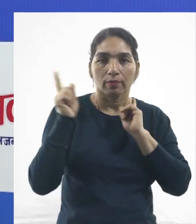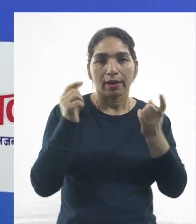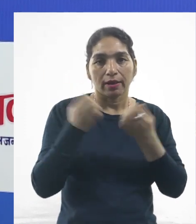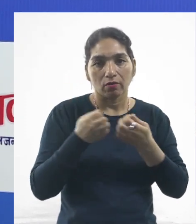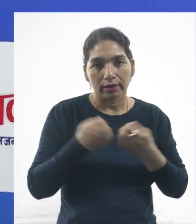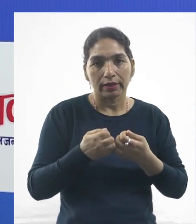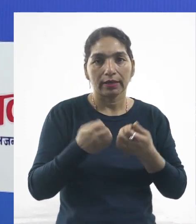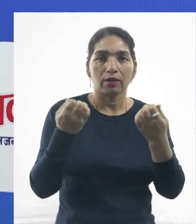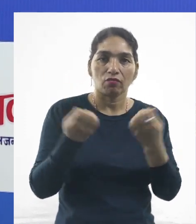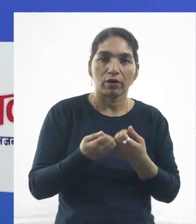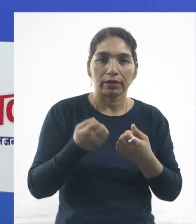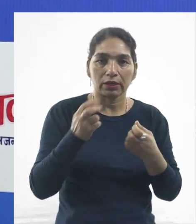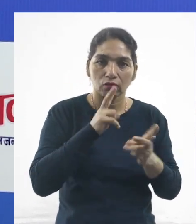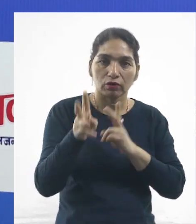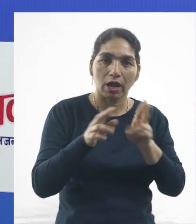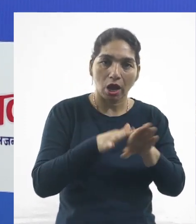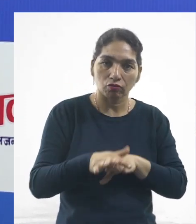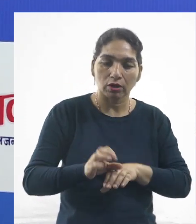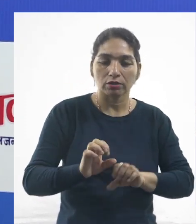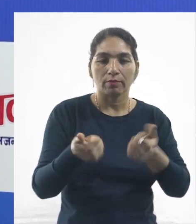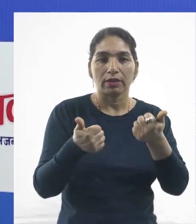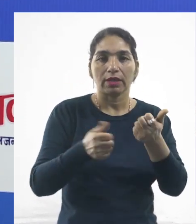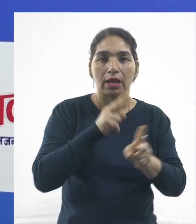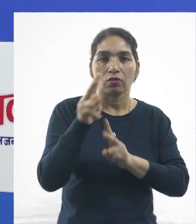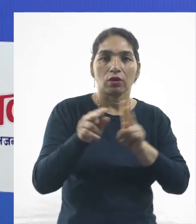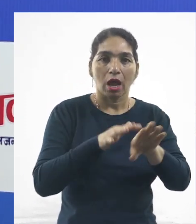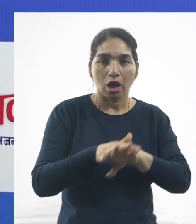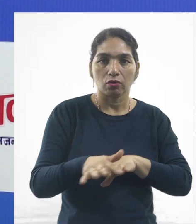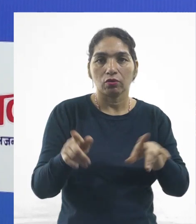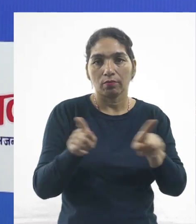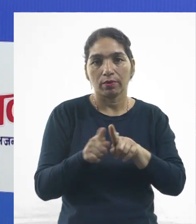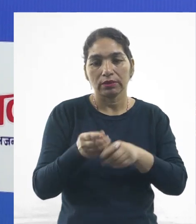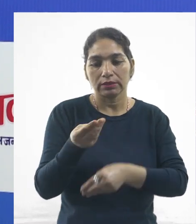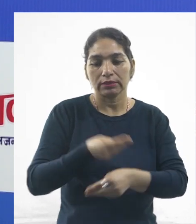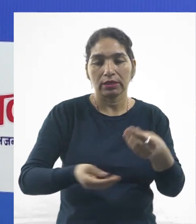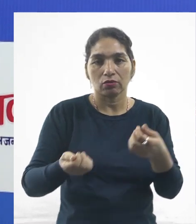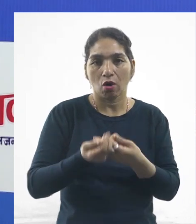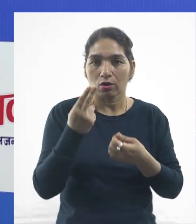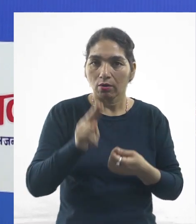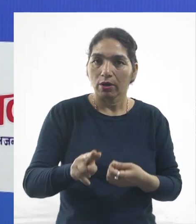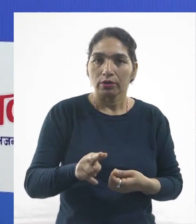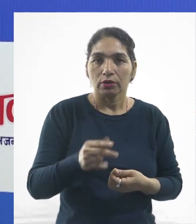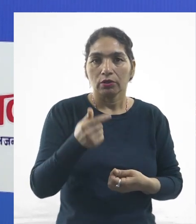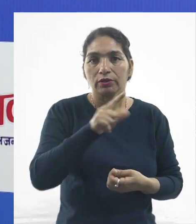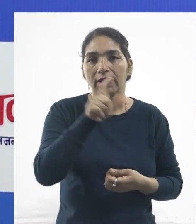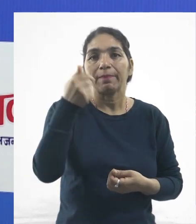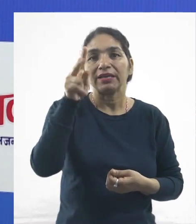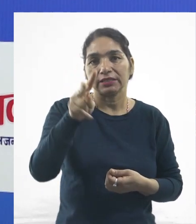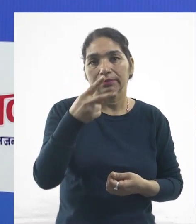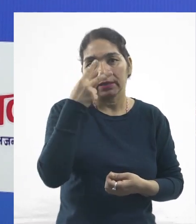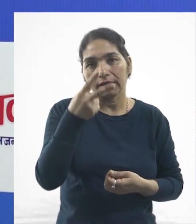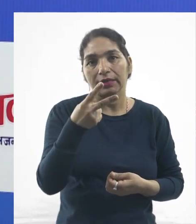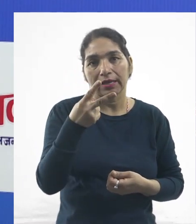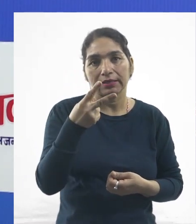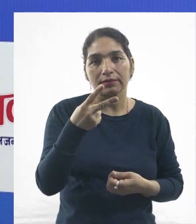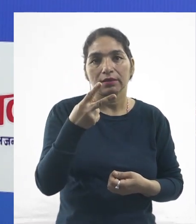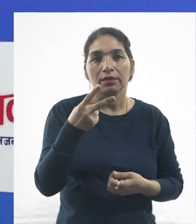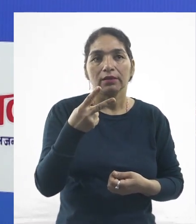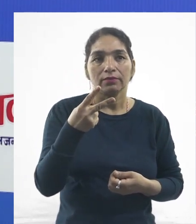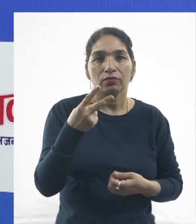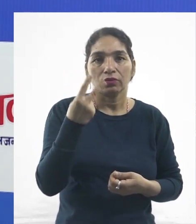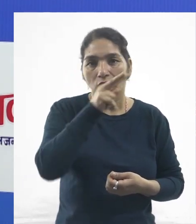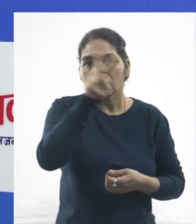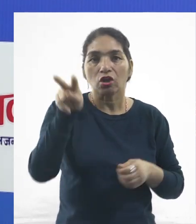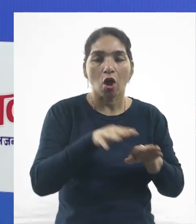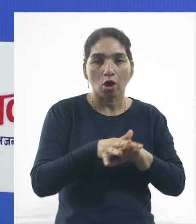गरेका गरिने कुराहरू र सफलताका कुराहरू पनि यहाँ सेयर गर्नुभयो। ती नेपाल टेलिभिजन हेरिरहेका दर्शकले पनि धेरै कुराहरू सिक्नुभयो। यहाँको अमूल्य समयको